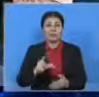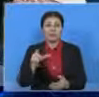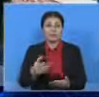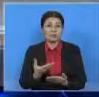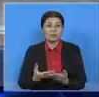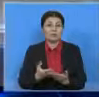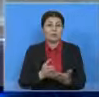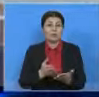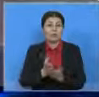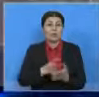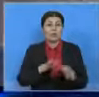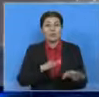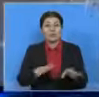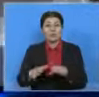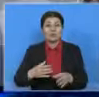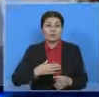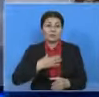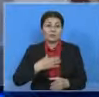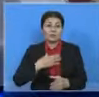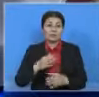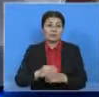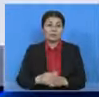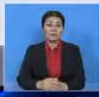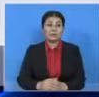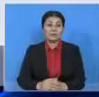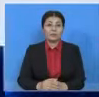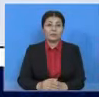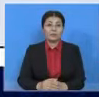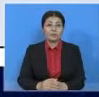сегодняшняя политическая кампания имеет значительный вес.